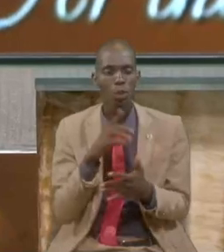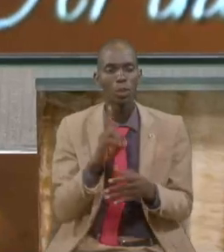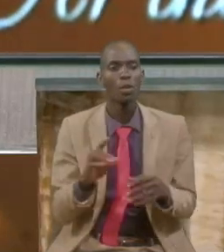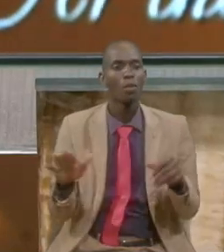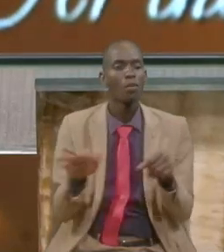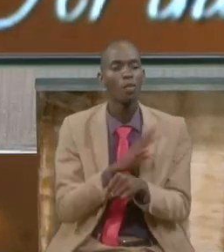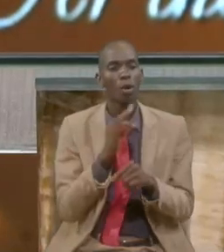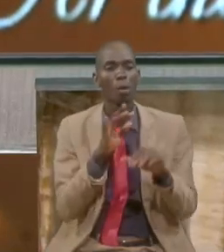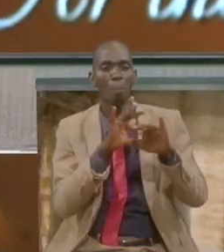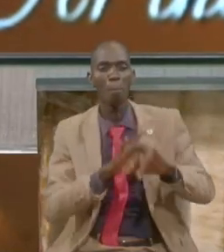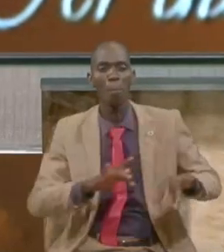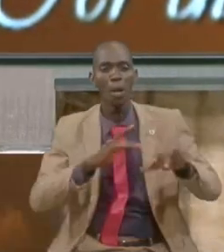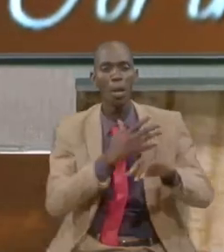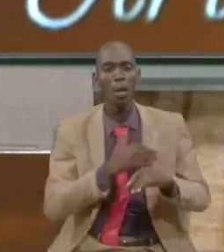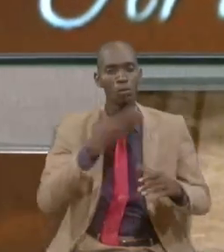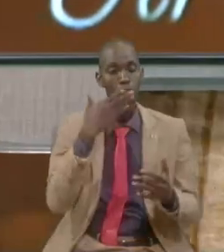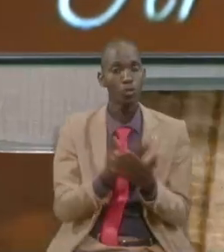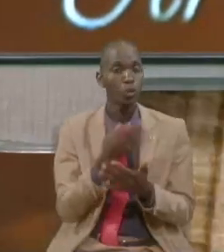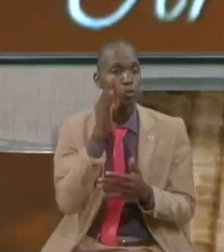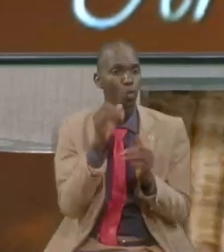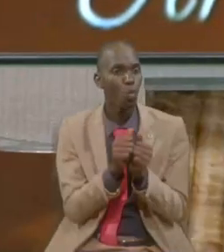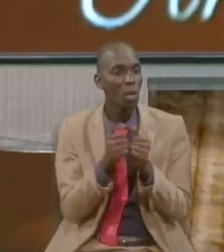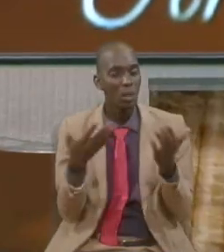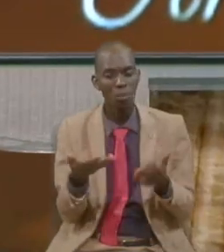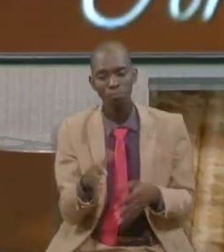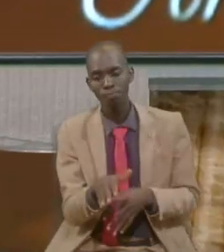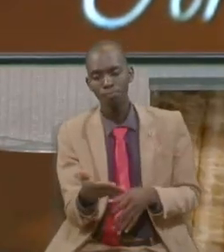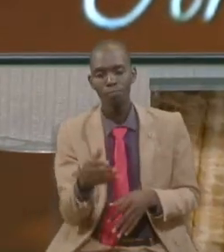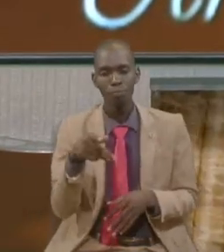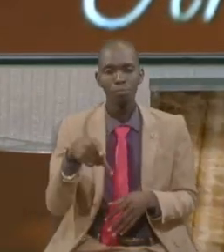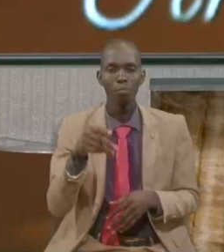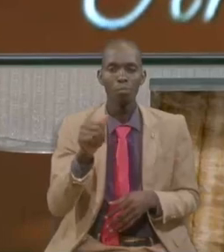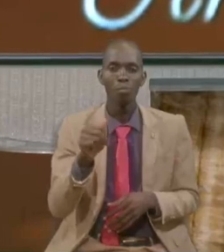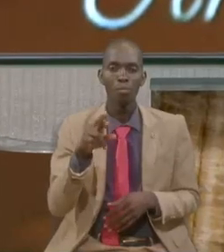de bons fruits, exempte de duplicité,